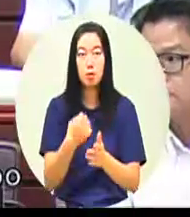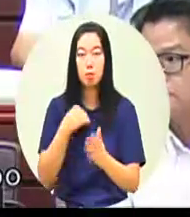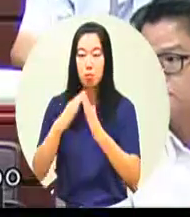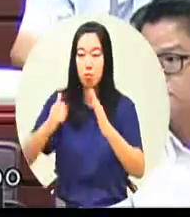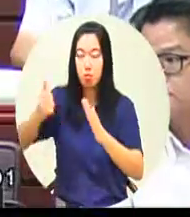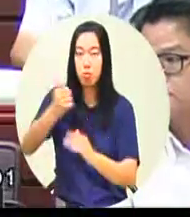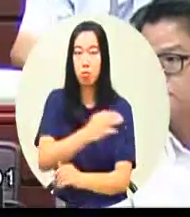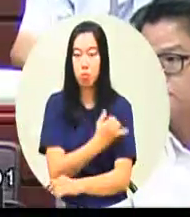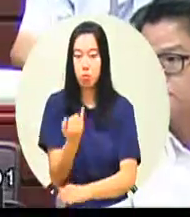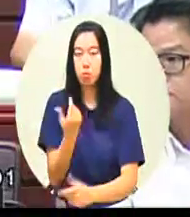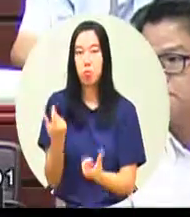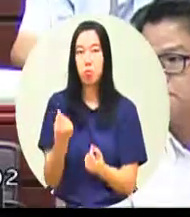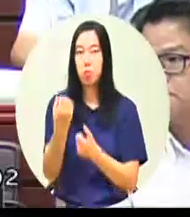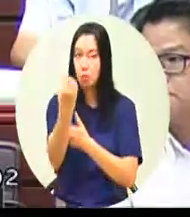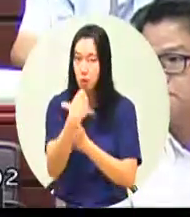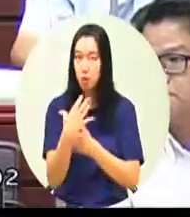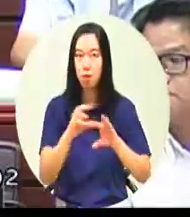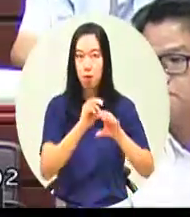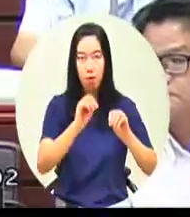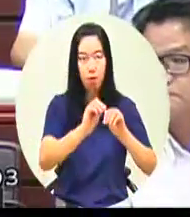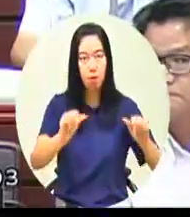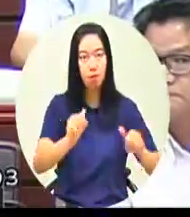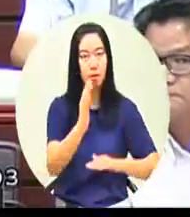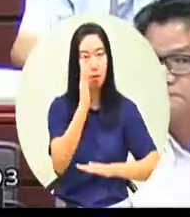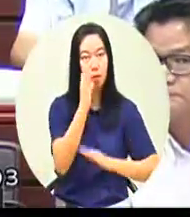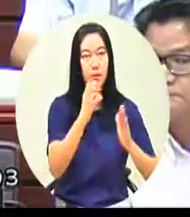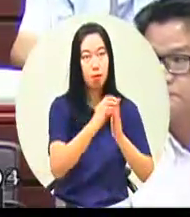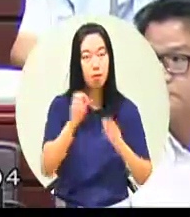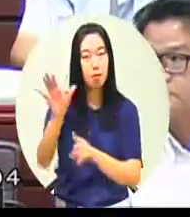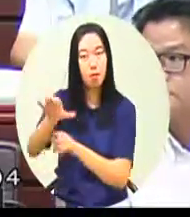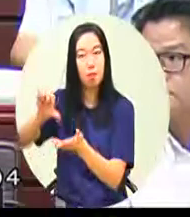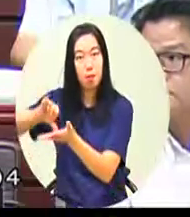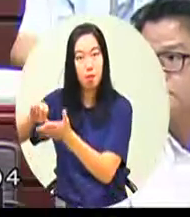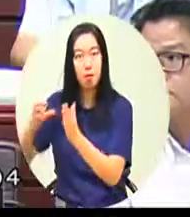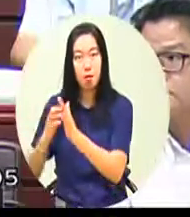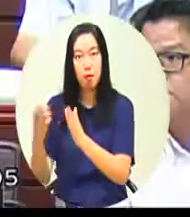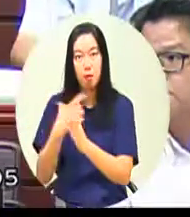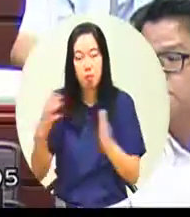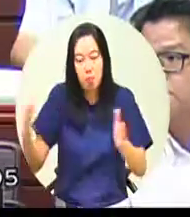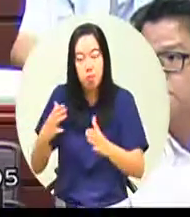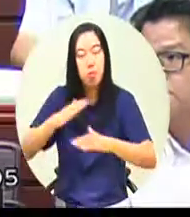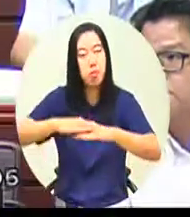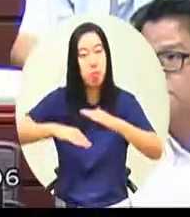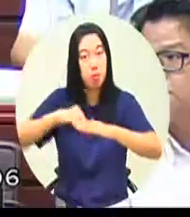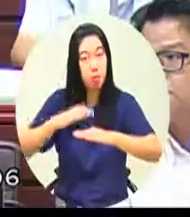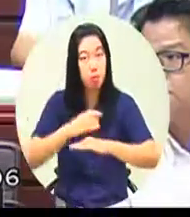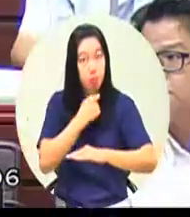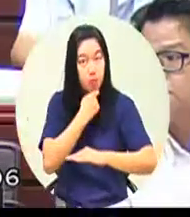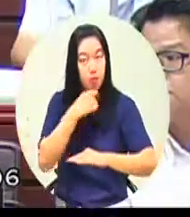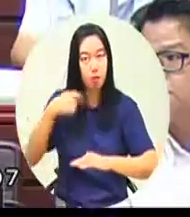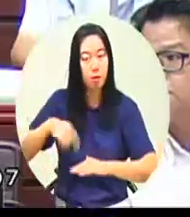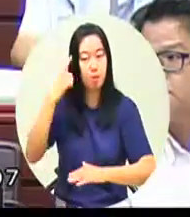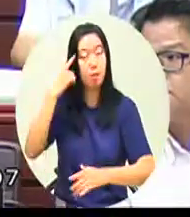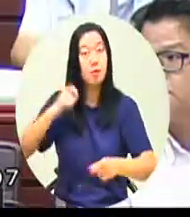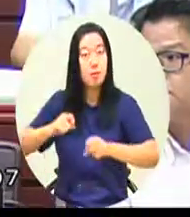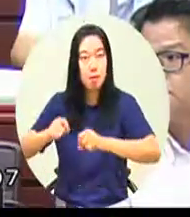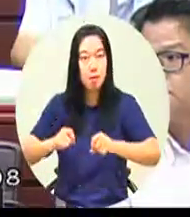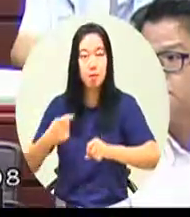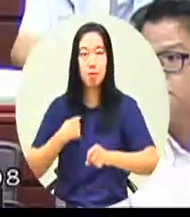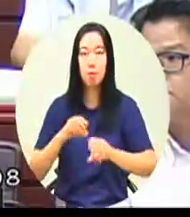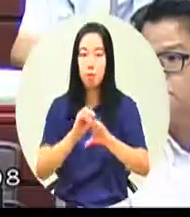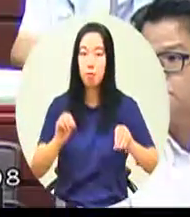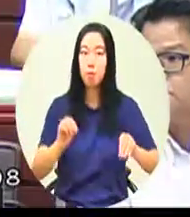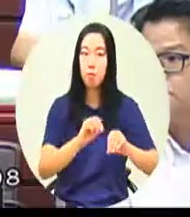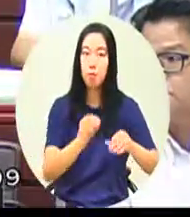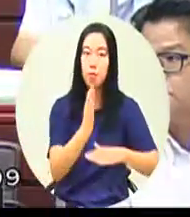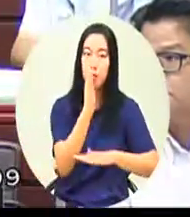也有交代，我们地政局跟农业局保持密切联系。然后这一个东西，这一个计划呢，我们地政局跟